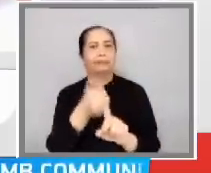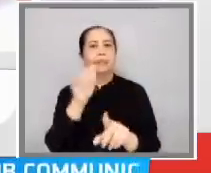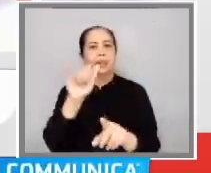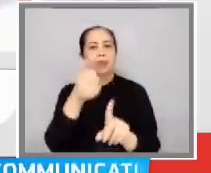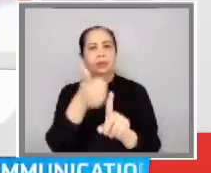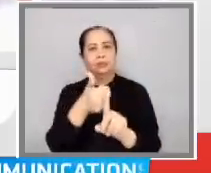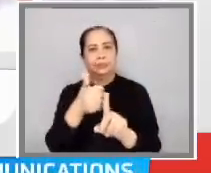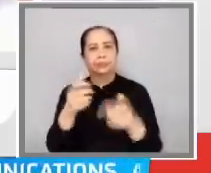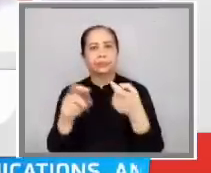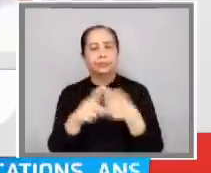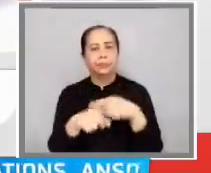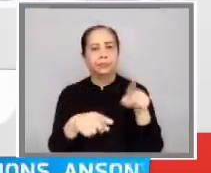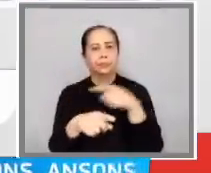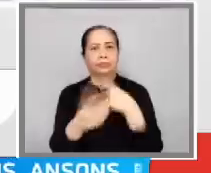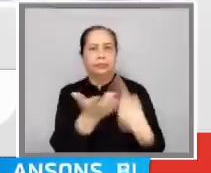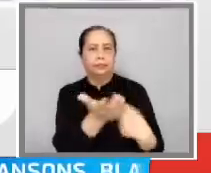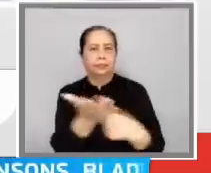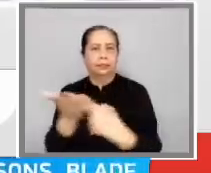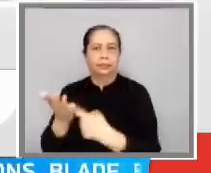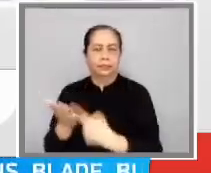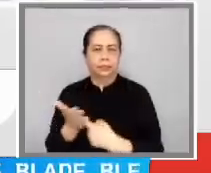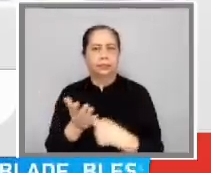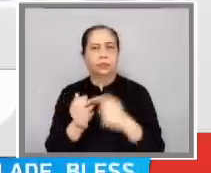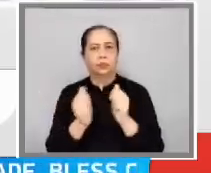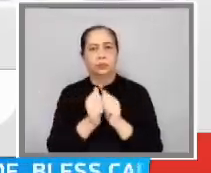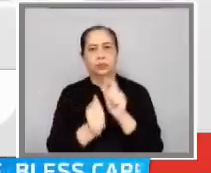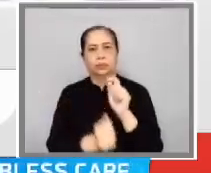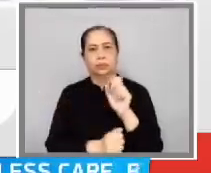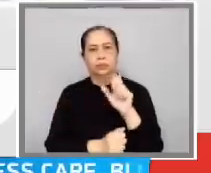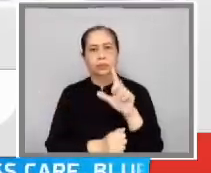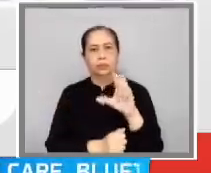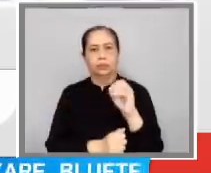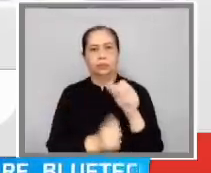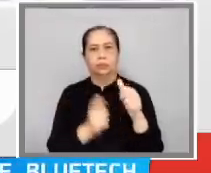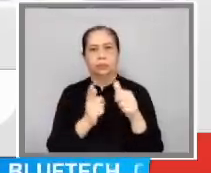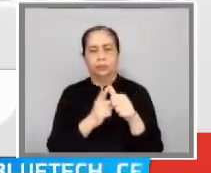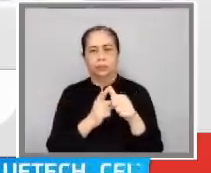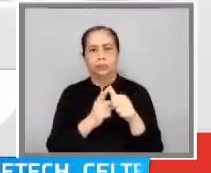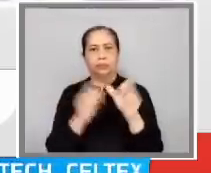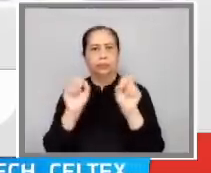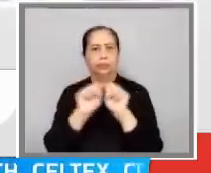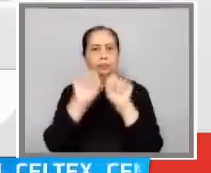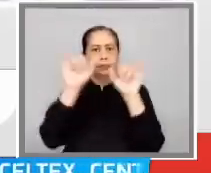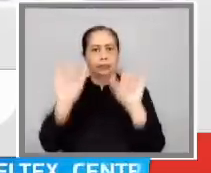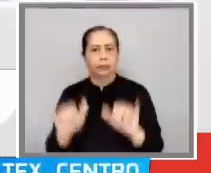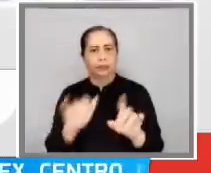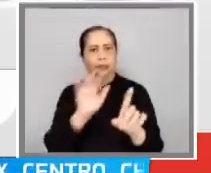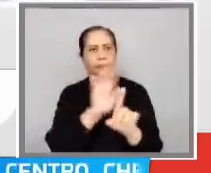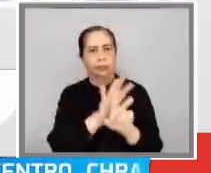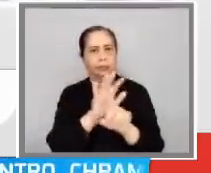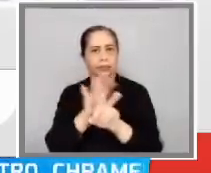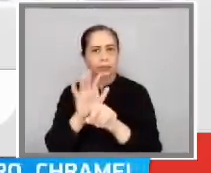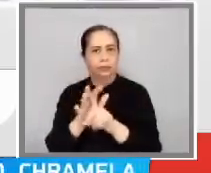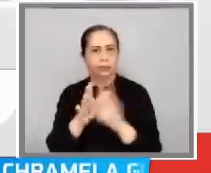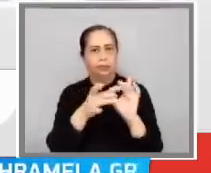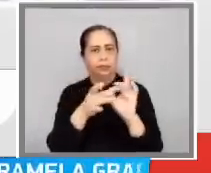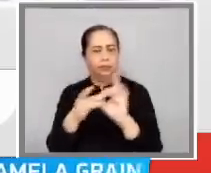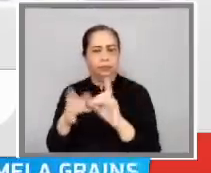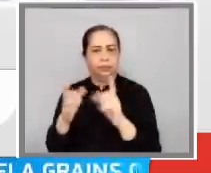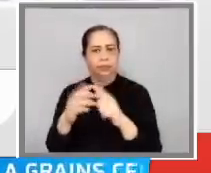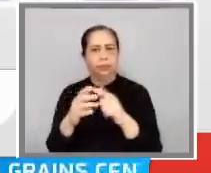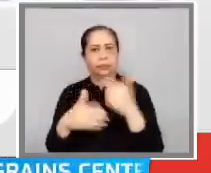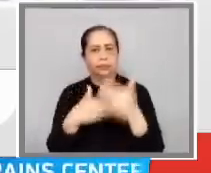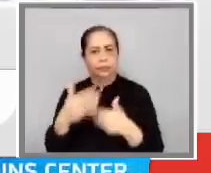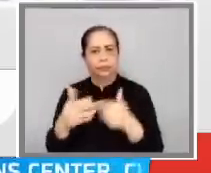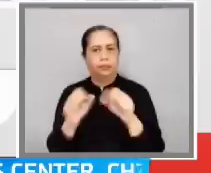based sa discussion din natin sa telcos, yan po ay paunang system po nila. Okay. As we relate po, this is an evolving